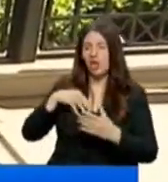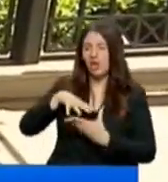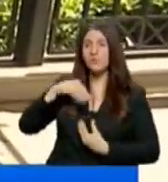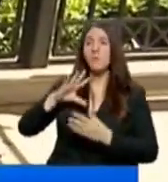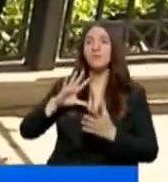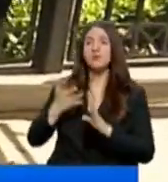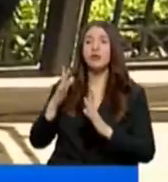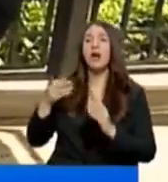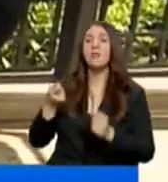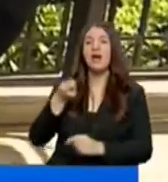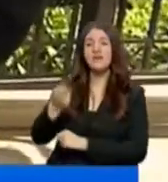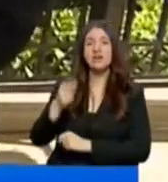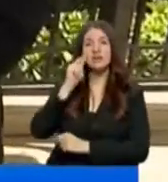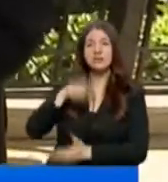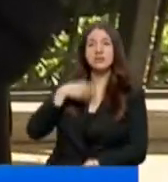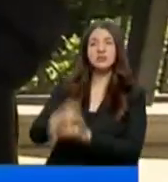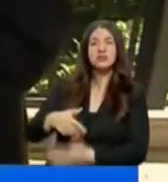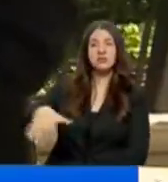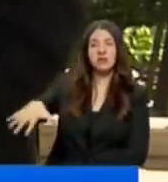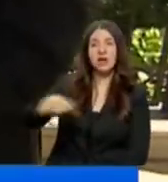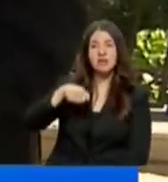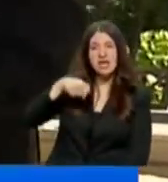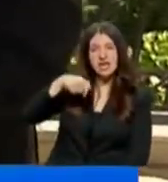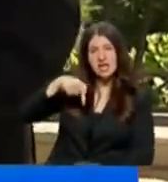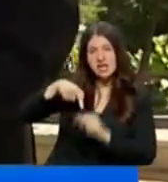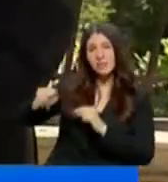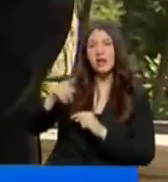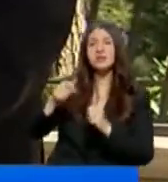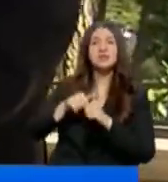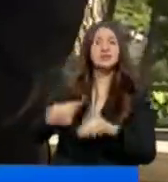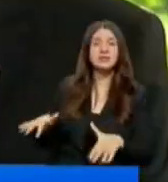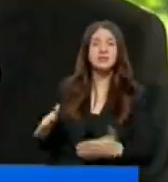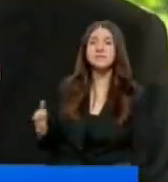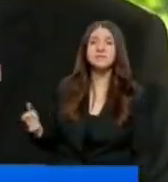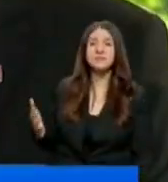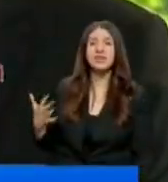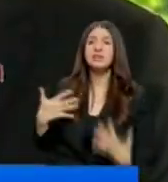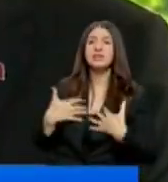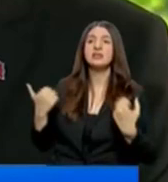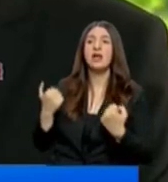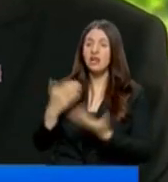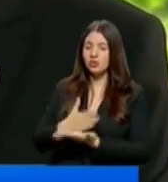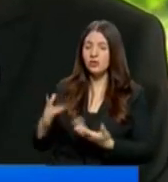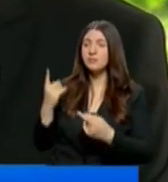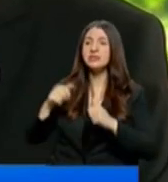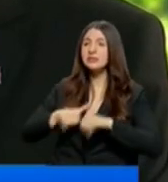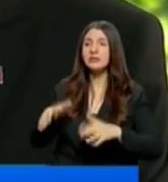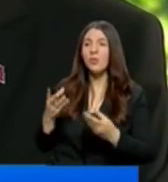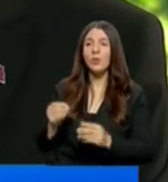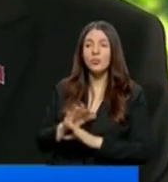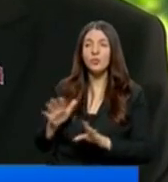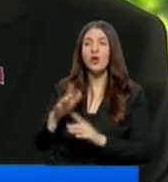Parayı verdiğiniz ve insanı satın aldığınız andan itibaren artık sistem sağlıklı, tutarlı bir sistem olmaktan